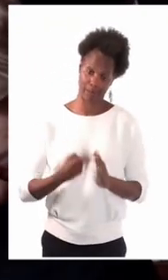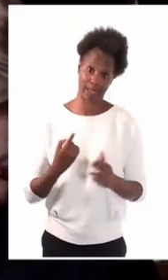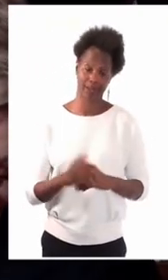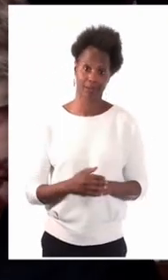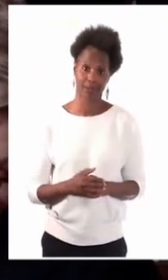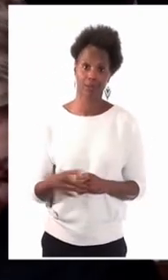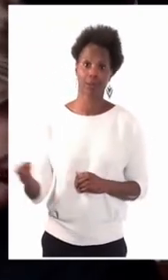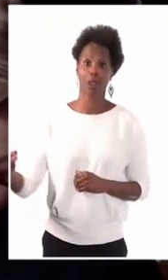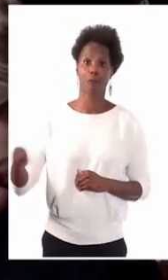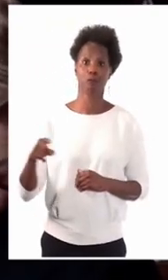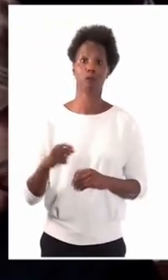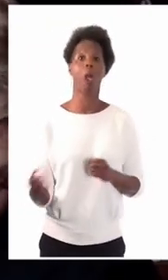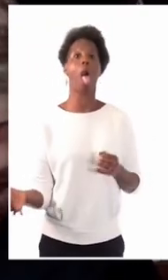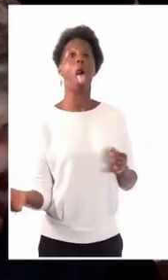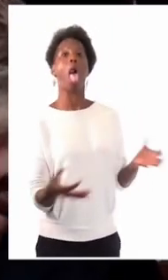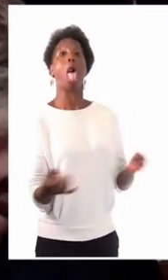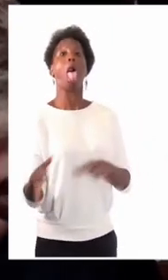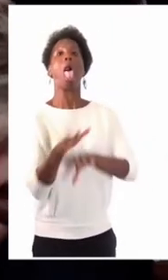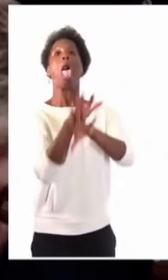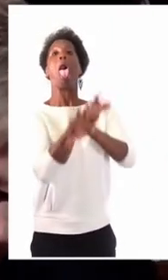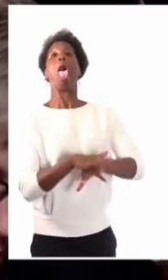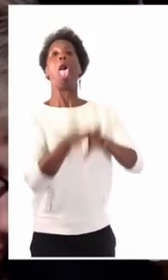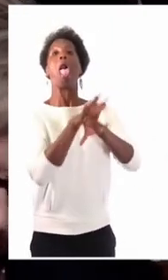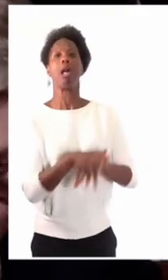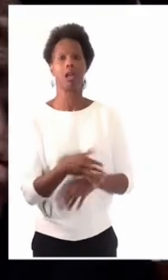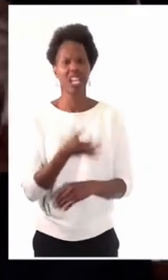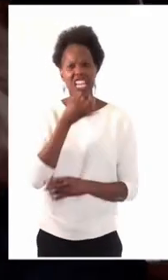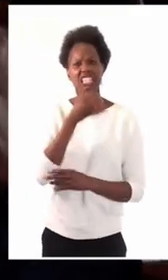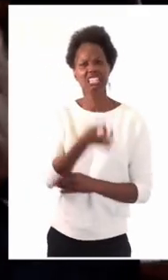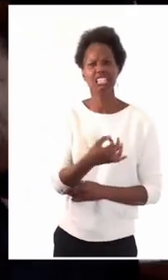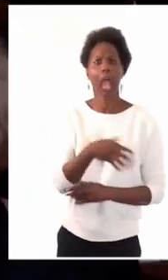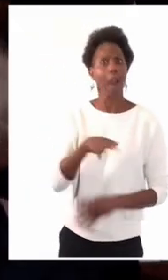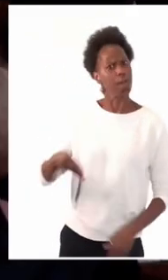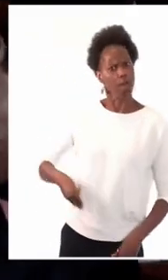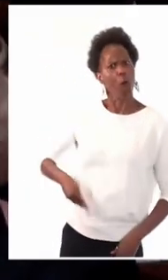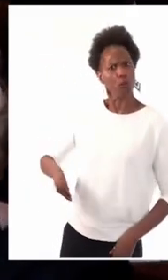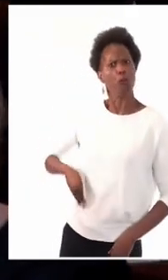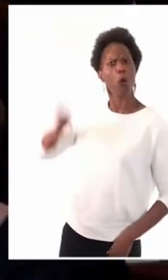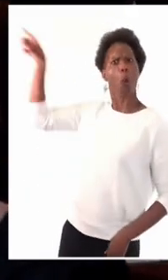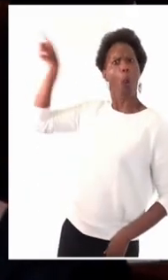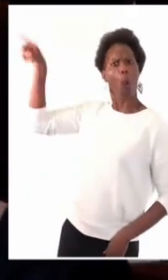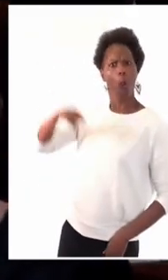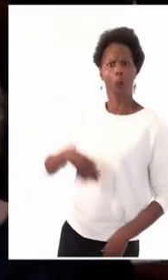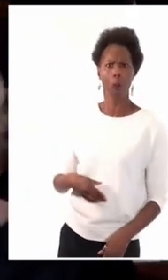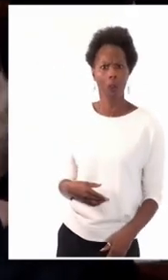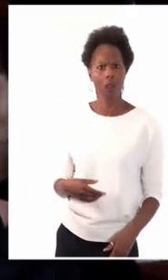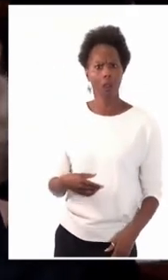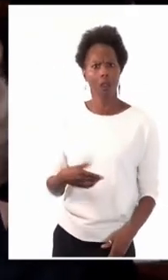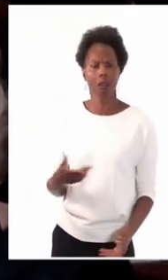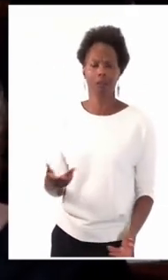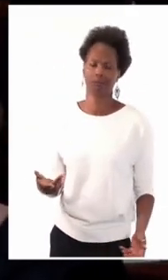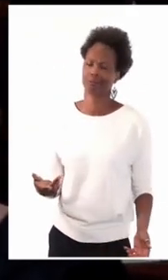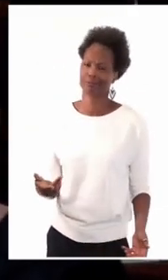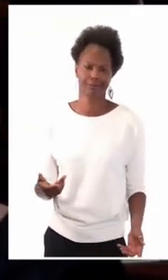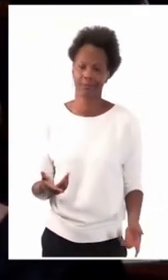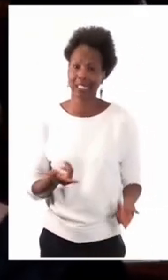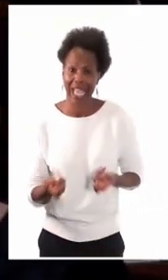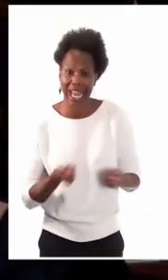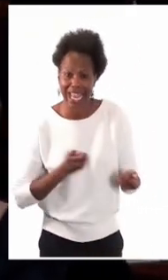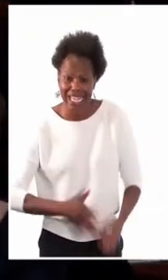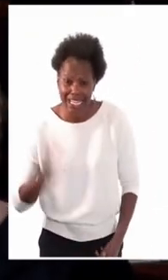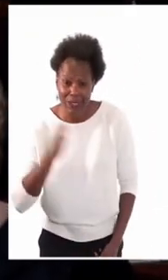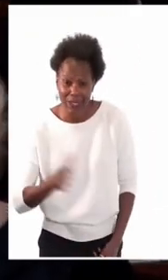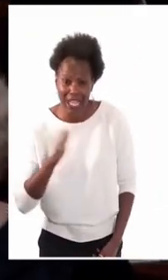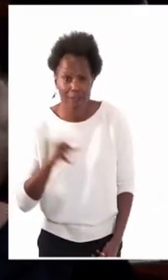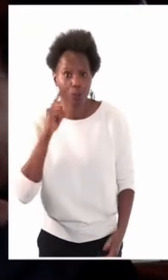diversion que vous tentez en accusant le national à certains moments, la gestion passée, tout ça visant évidemment à vous dédouaner, n'est pas